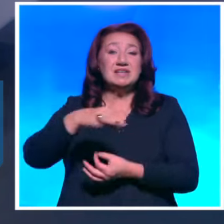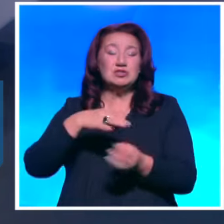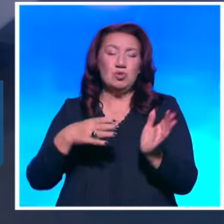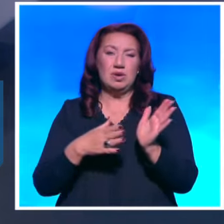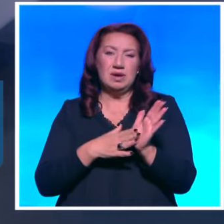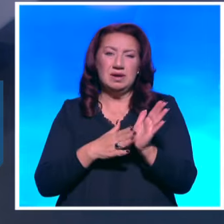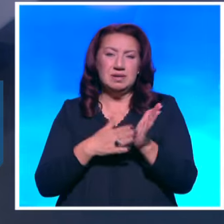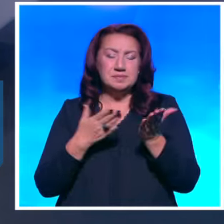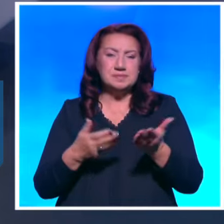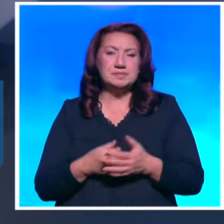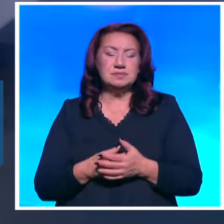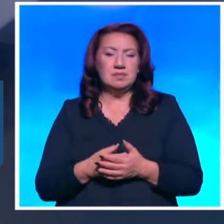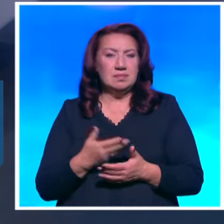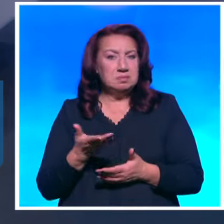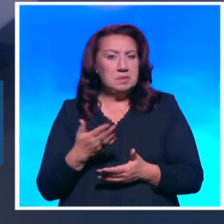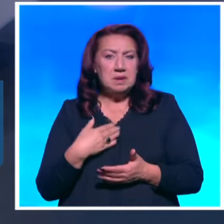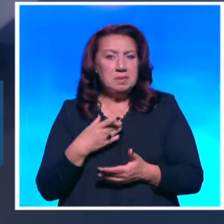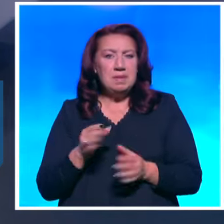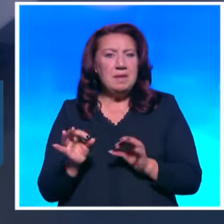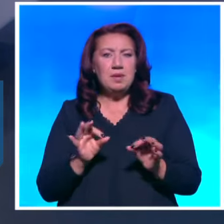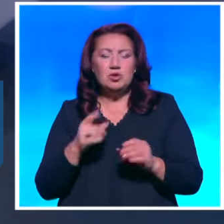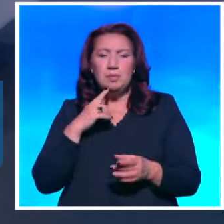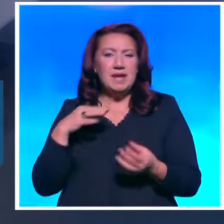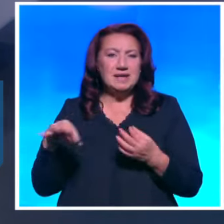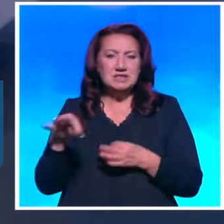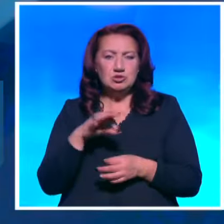провалим? Като имаме такава история.